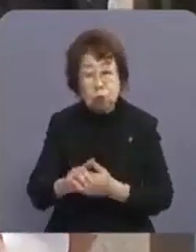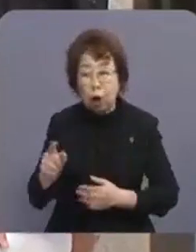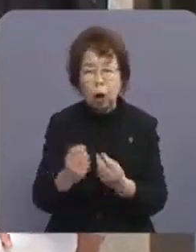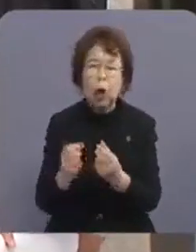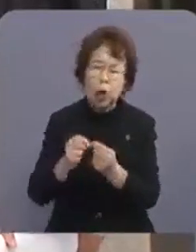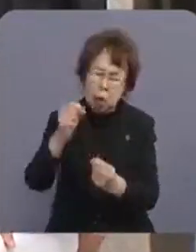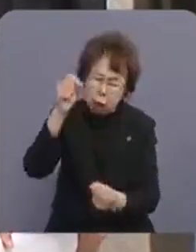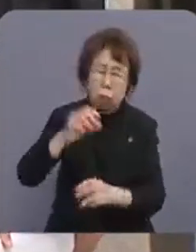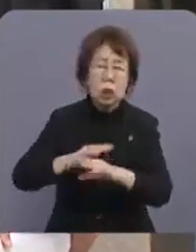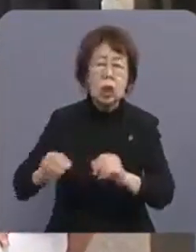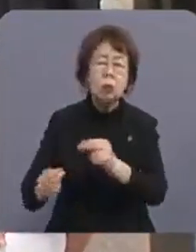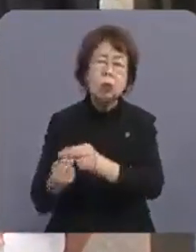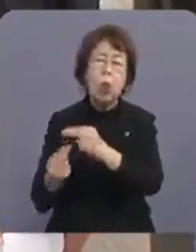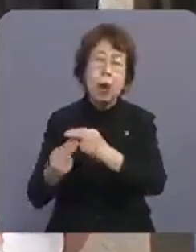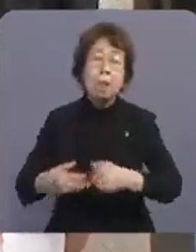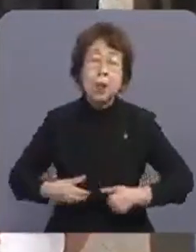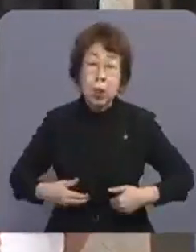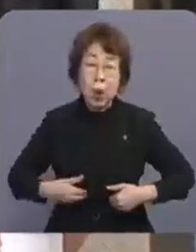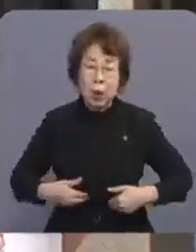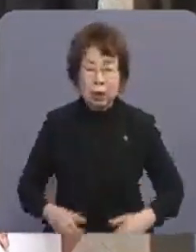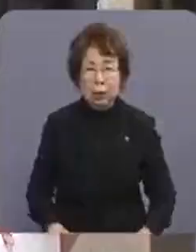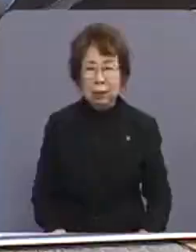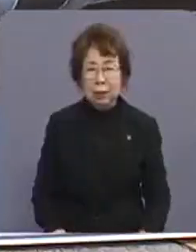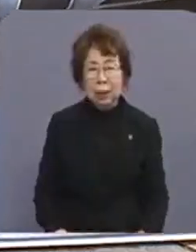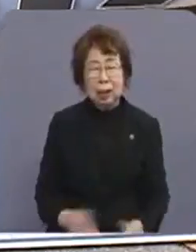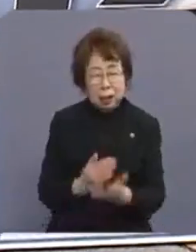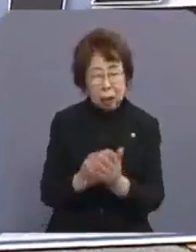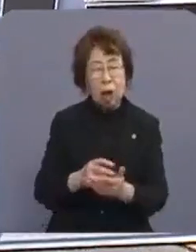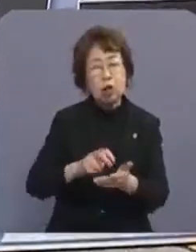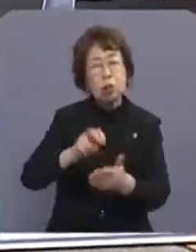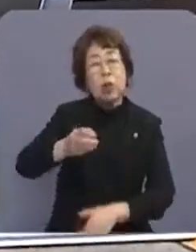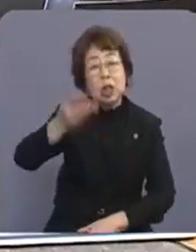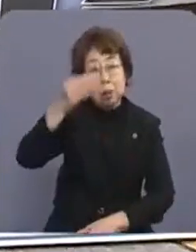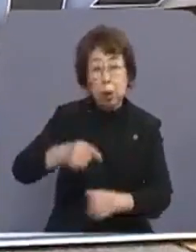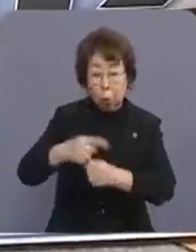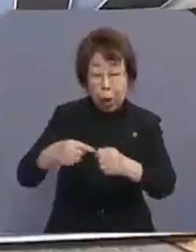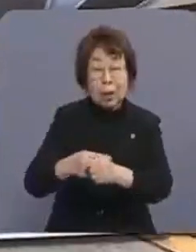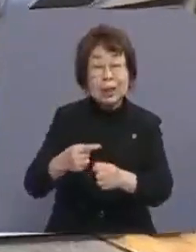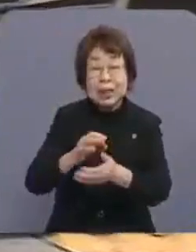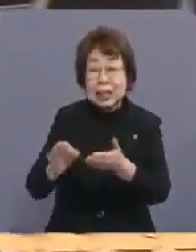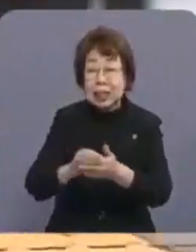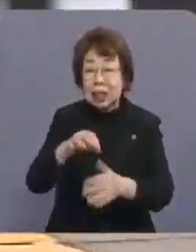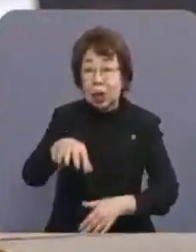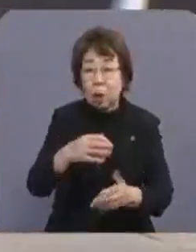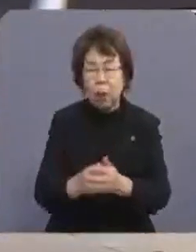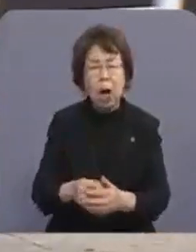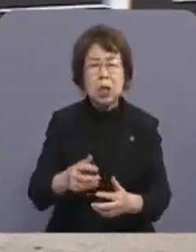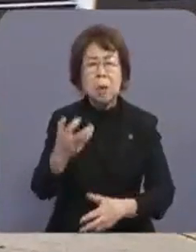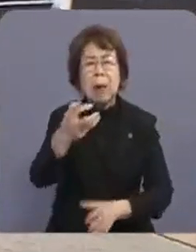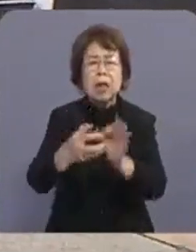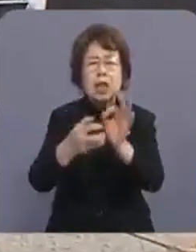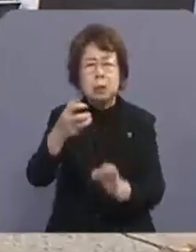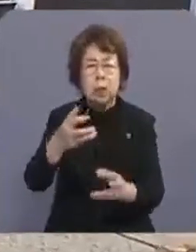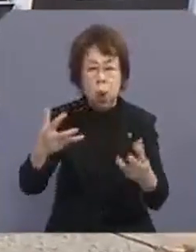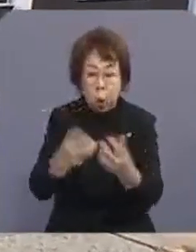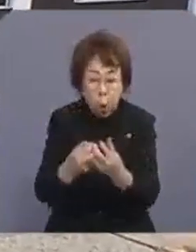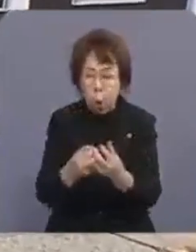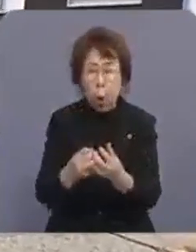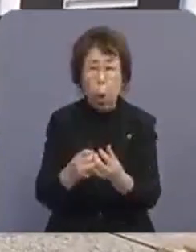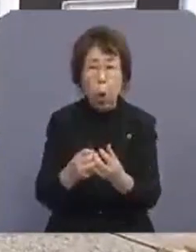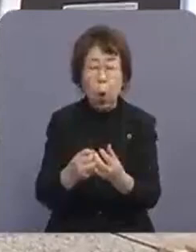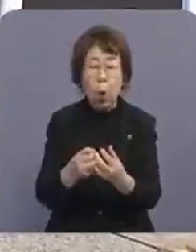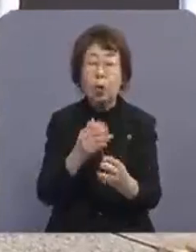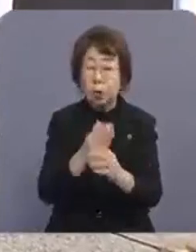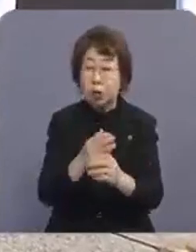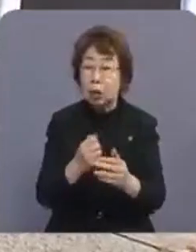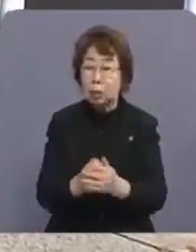연구 처분장의 보관돼 합니다 20개가 넘는 국내 원전의 사용 회견 현재 80% 어 정도 들어차